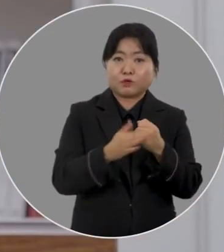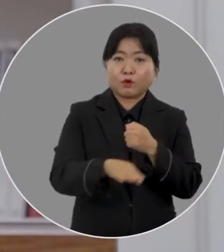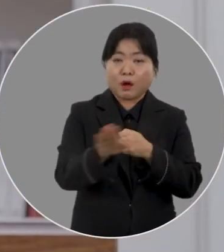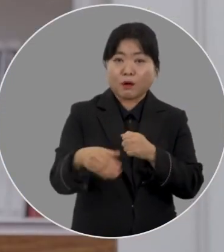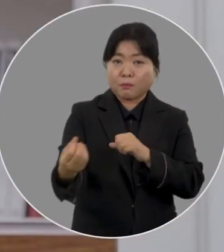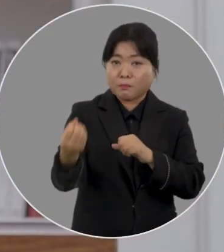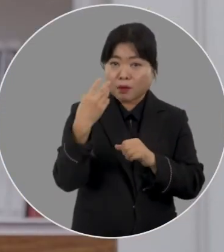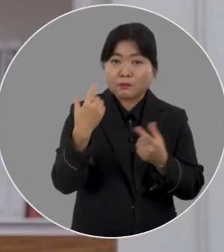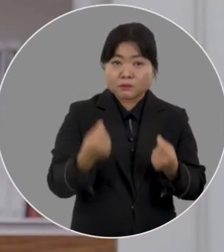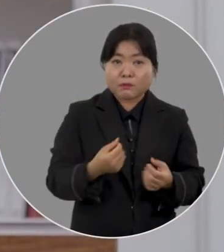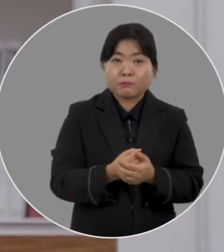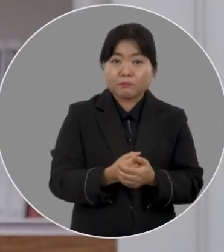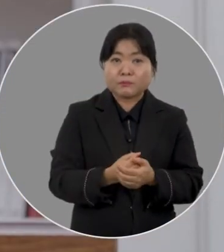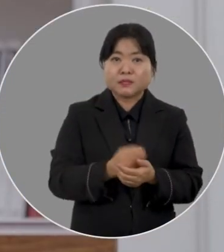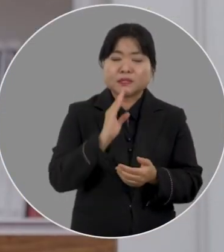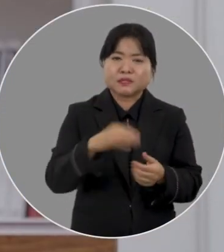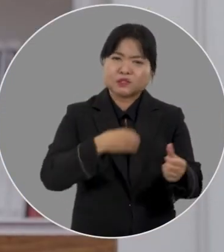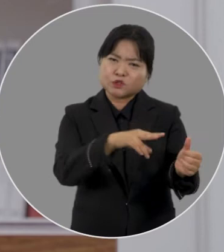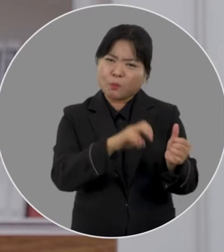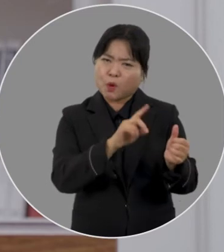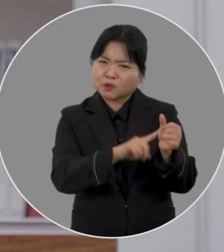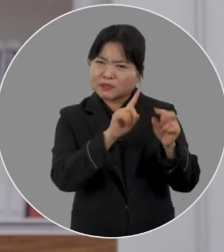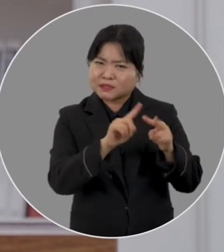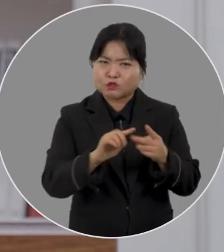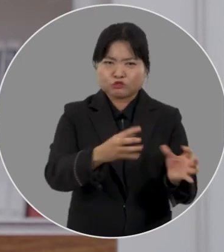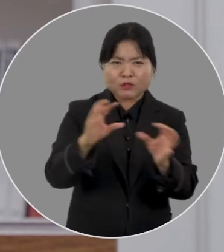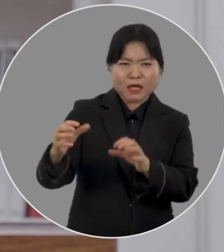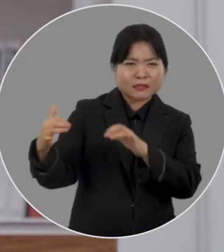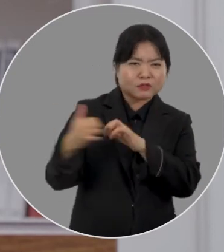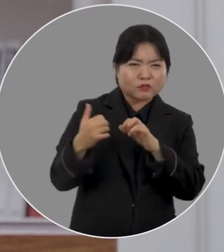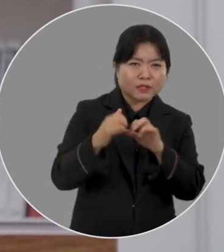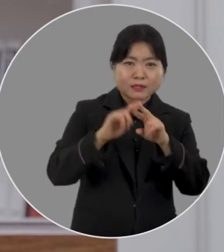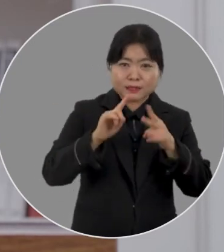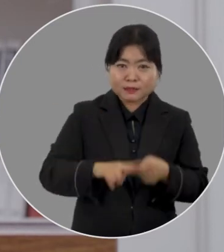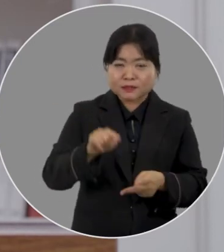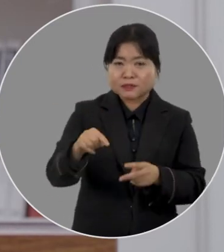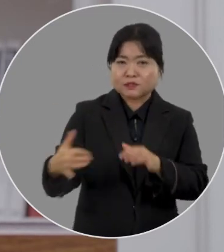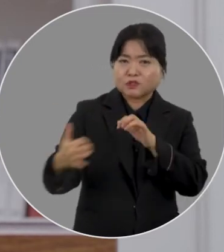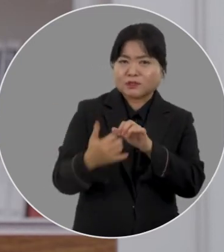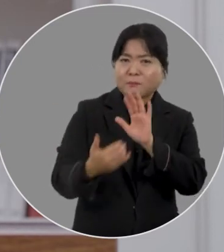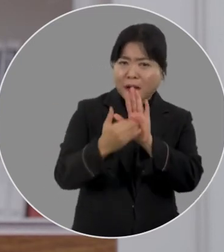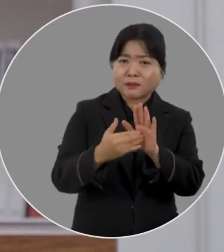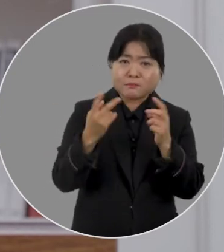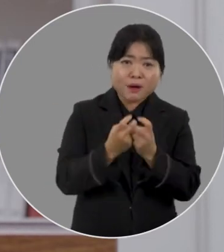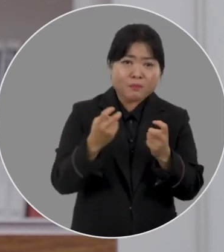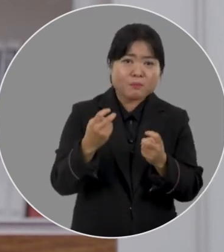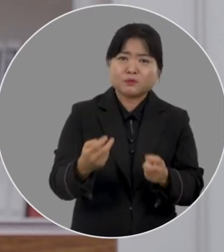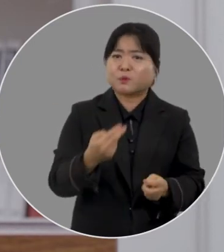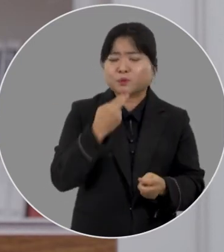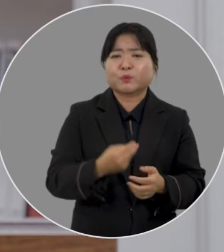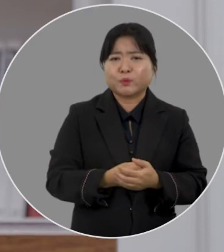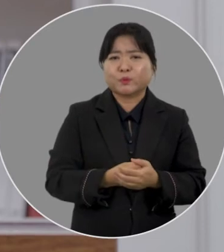말씀하신 것처럼 사실 그것이 혐오든 또는 국가 간의 전쟁이든 그 전쟁을 막을 길은